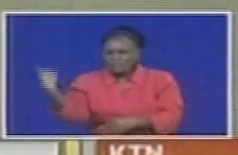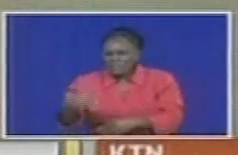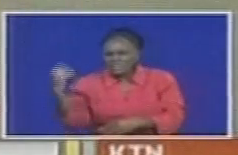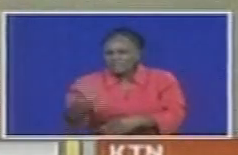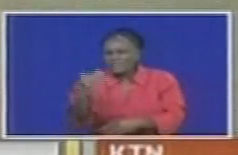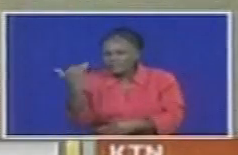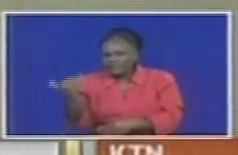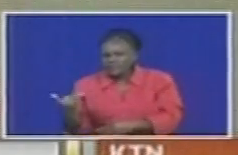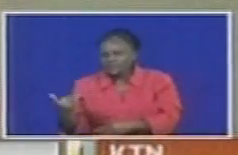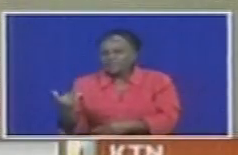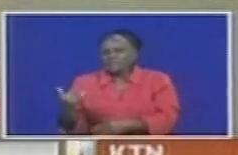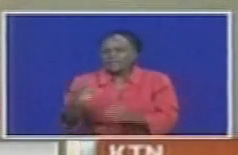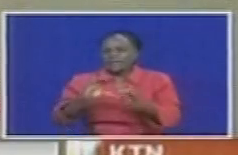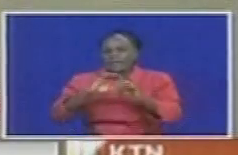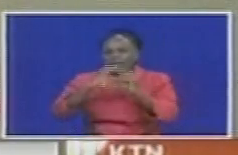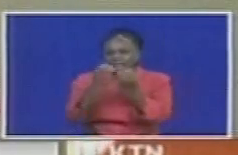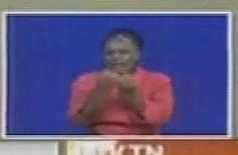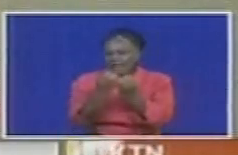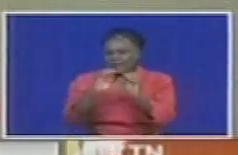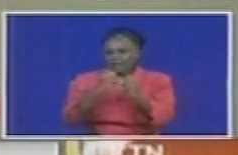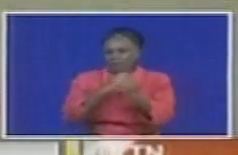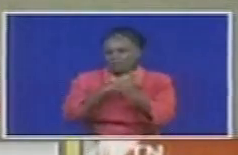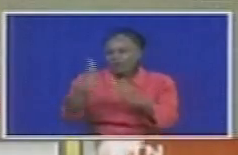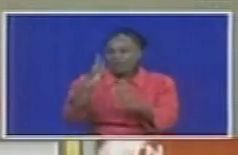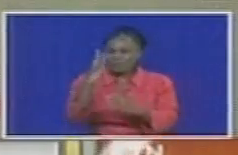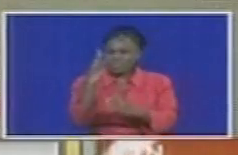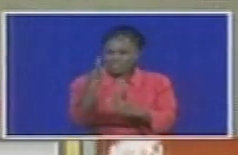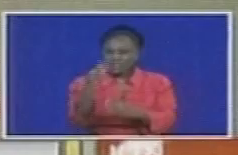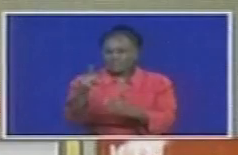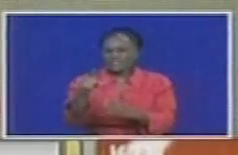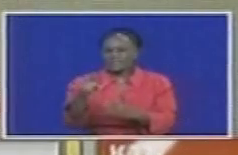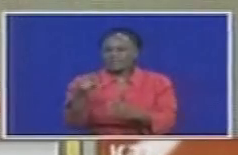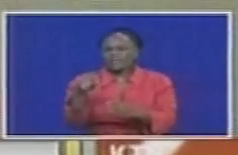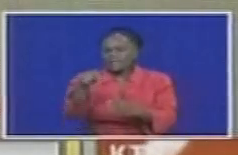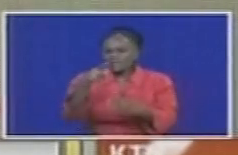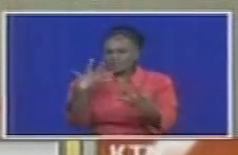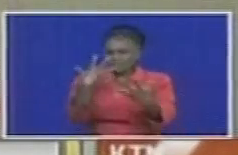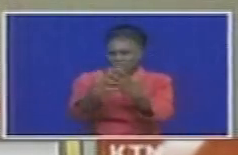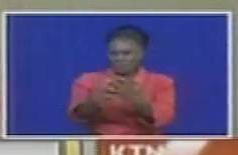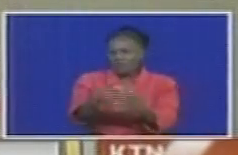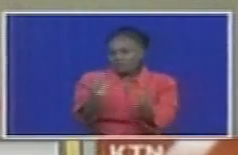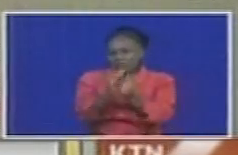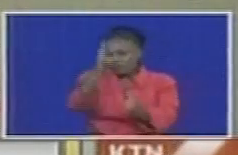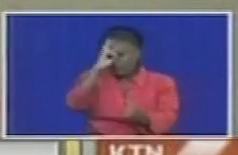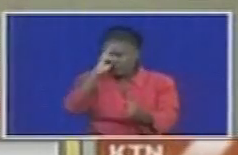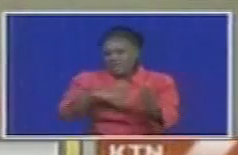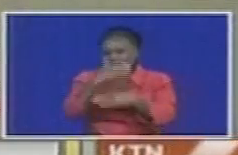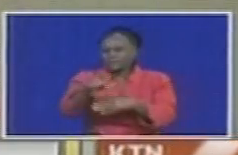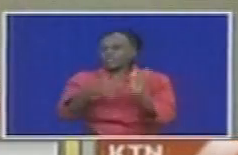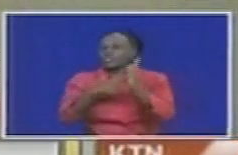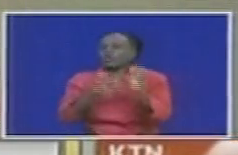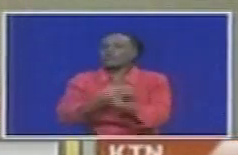mwanafunzi mmoja wa kidato cha tatu kwa madai ya wizi shuleni. Mwalimu huyo alitiwa mbaroni na polisi baada ya kubainika